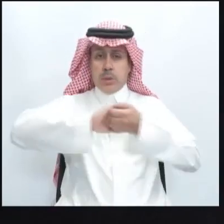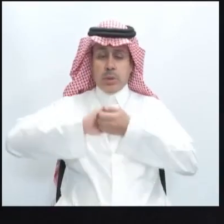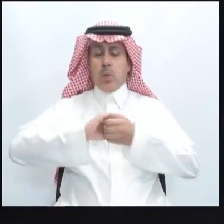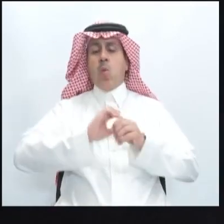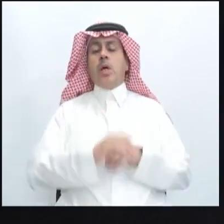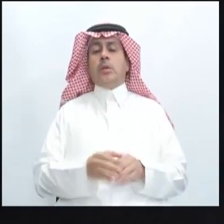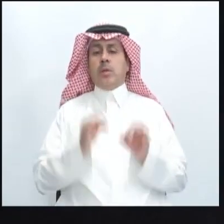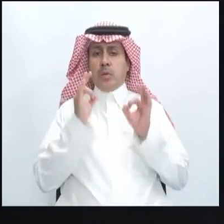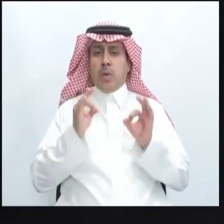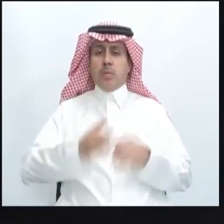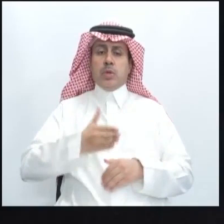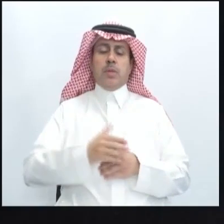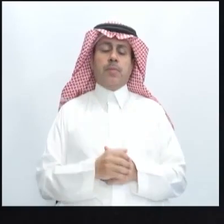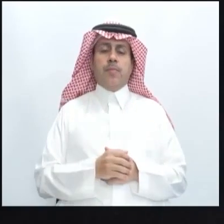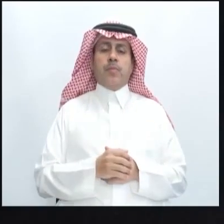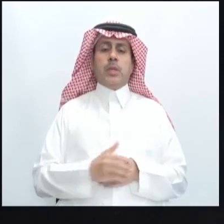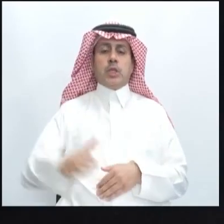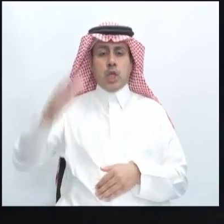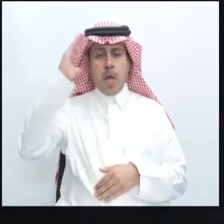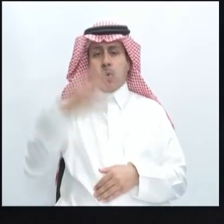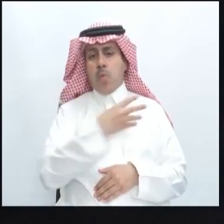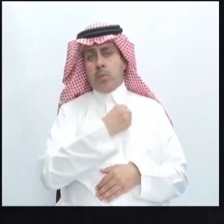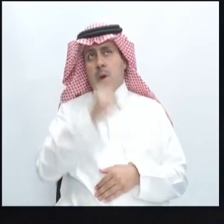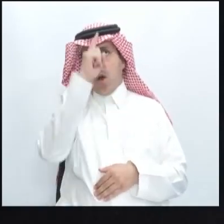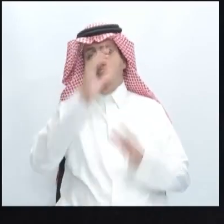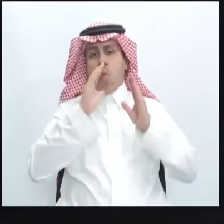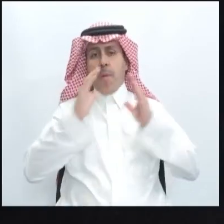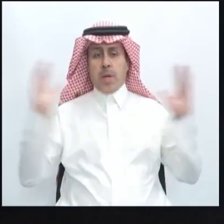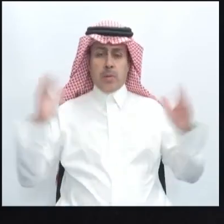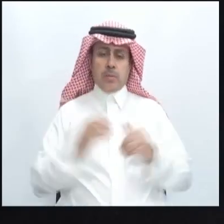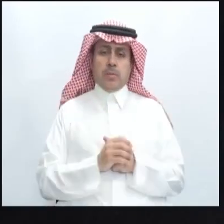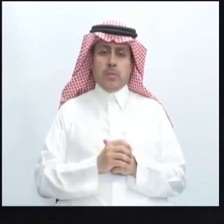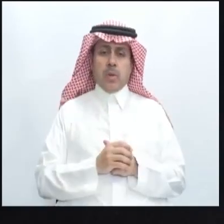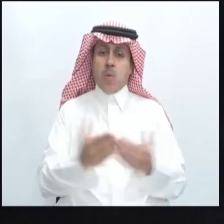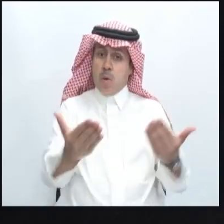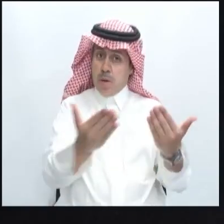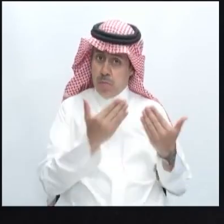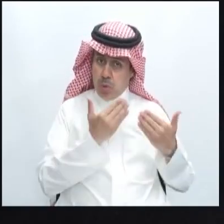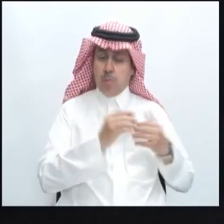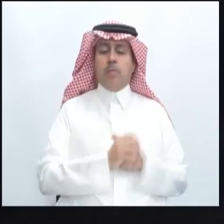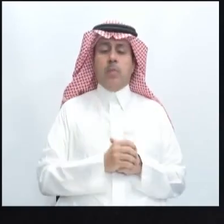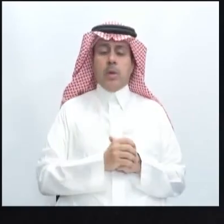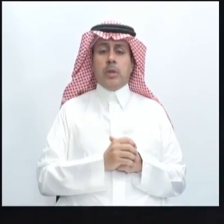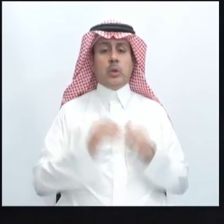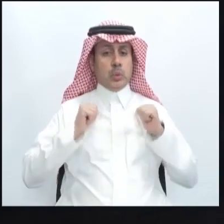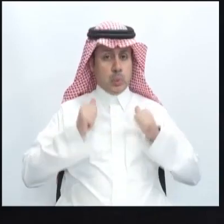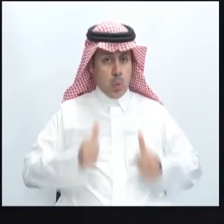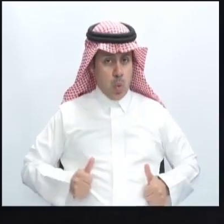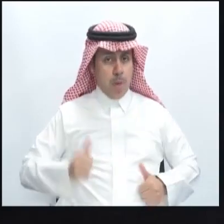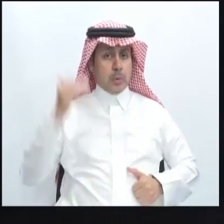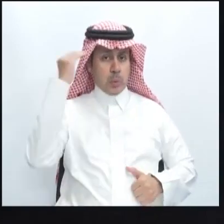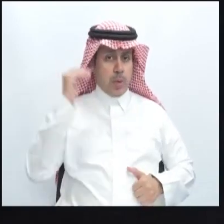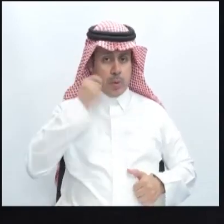الصلاه وازكى السلام السلام عليكم ورحمه الله وبركاته واهلا وسهلا بكم اعزائي طلاب